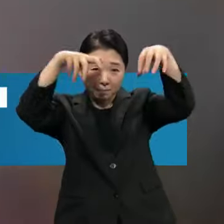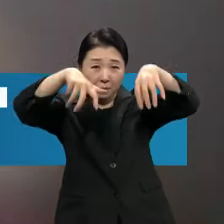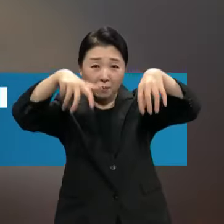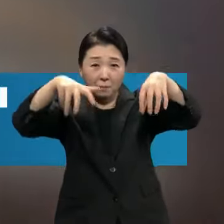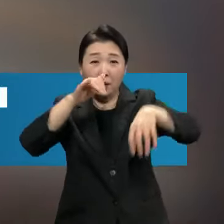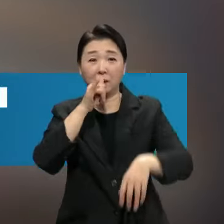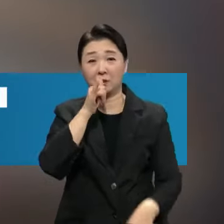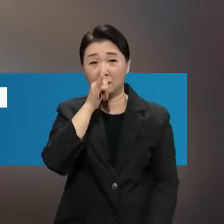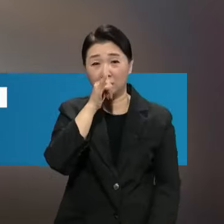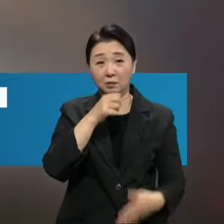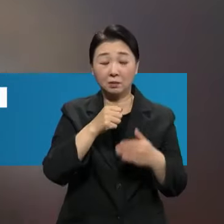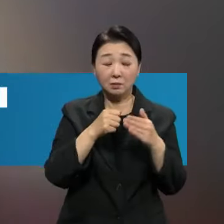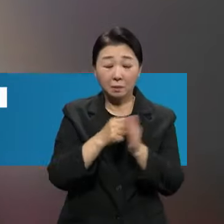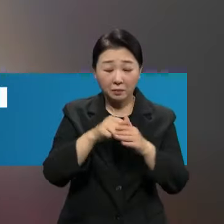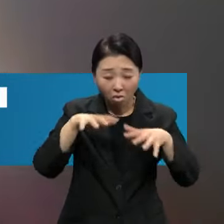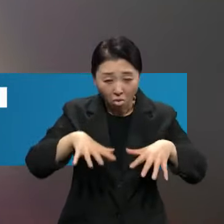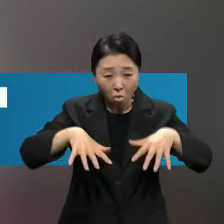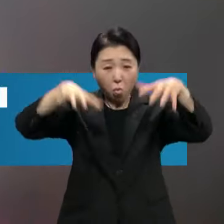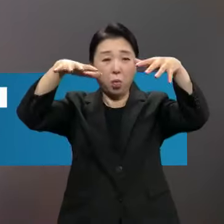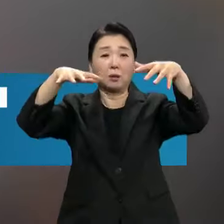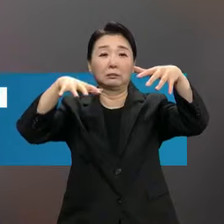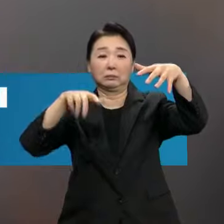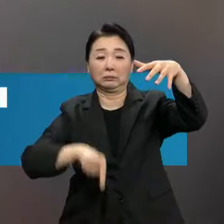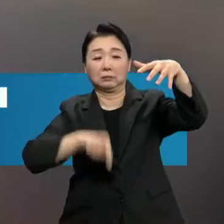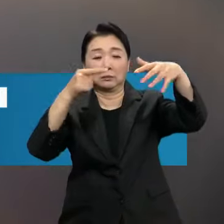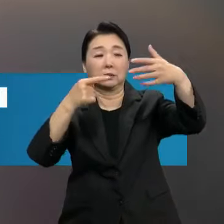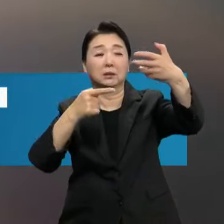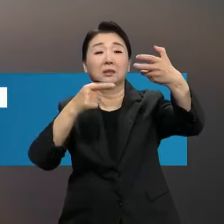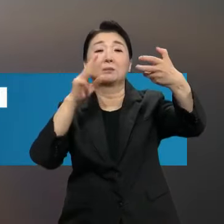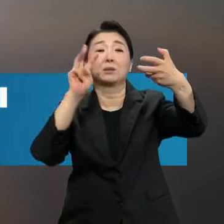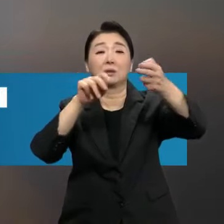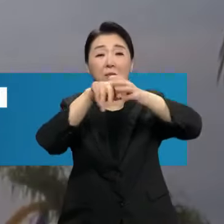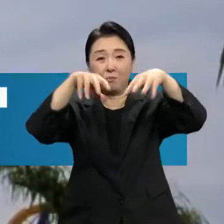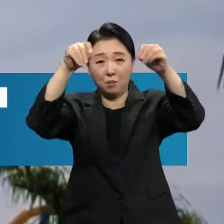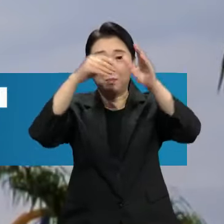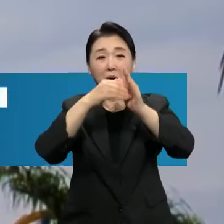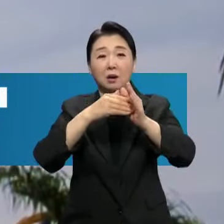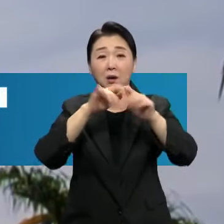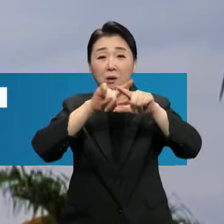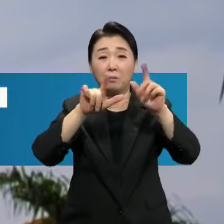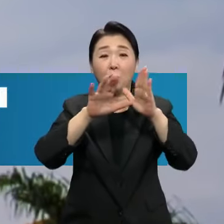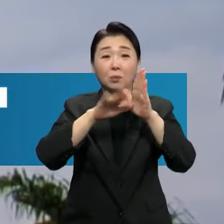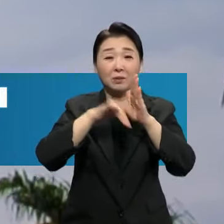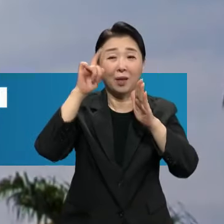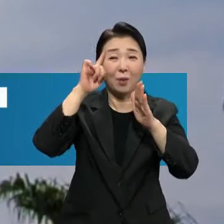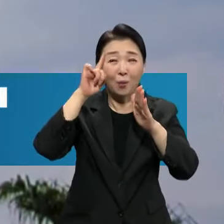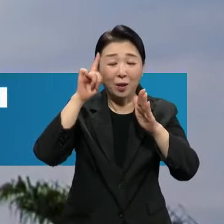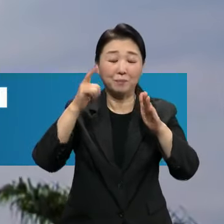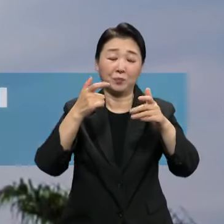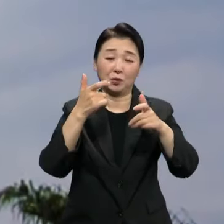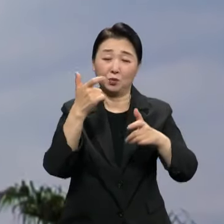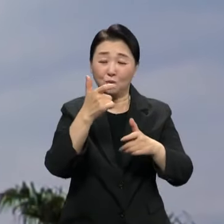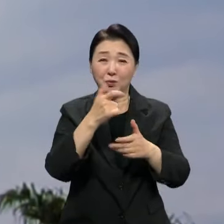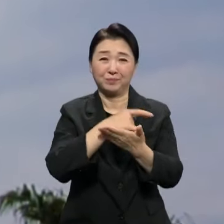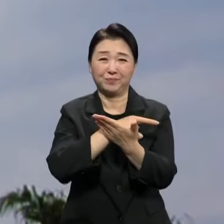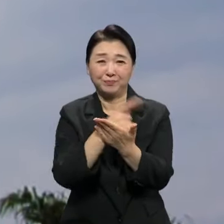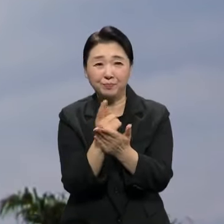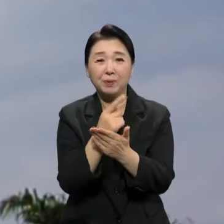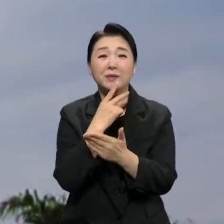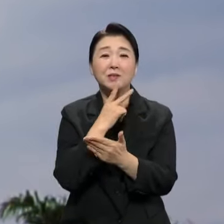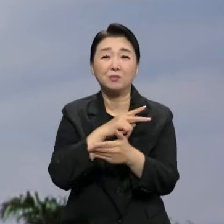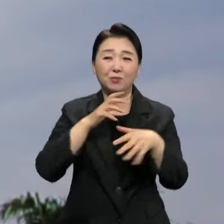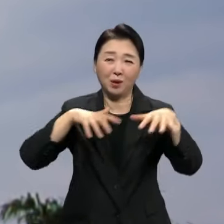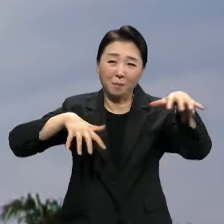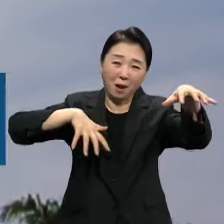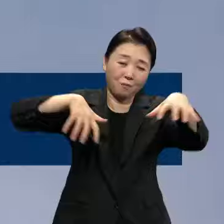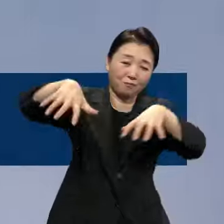시작했고 70m 상공에 올라간 상태에서 멈춰버렸습니다. 평소에는요 시속 60km 속도로 2분 동안